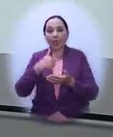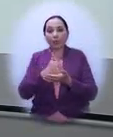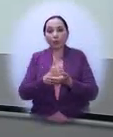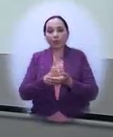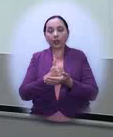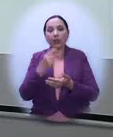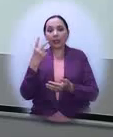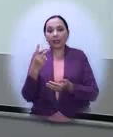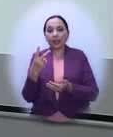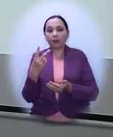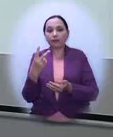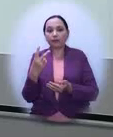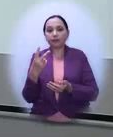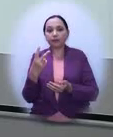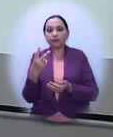asosan ikkita